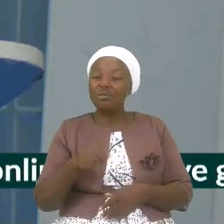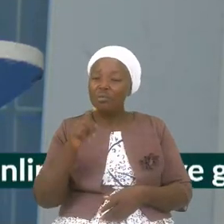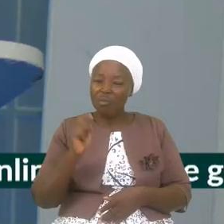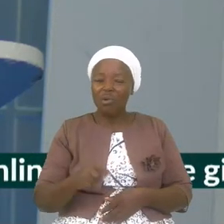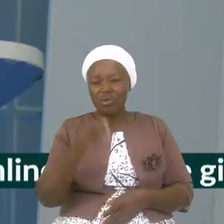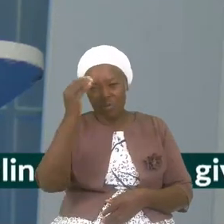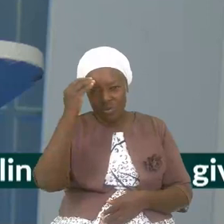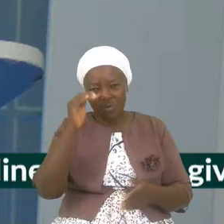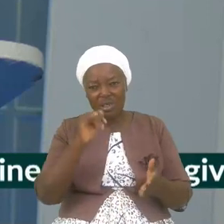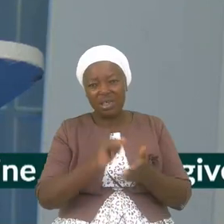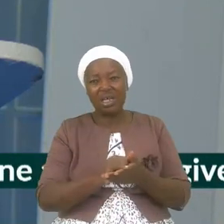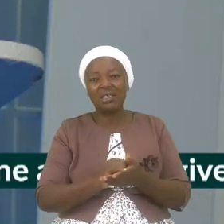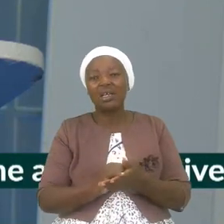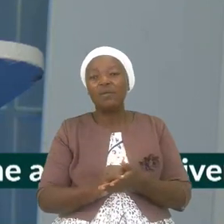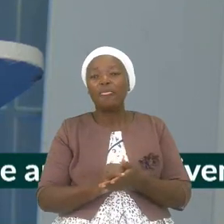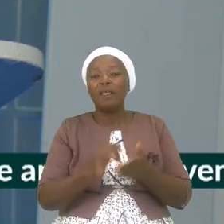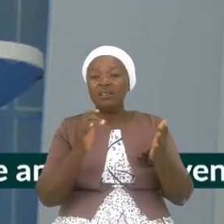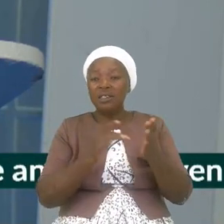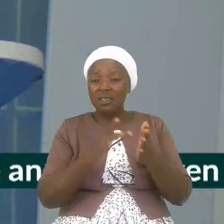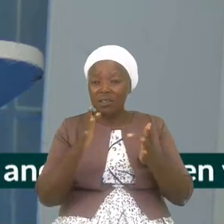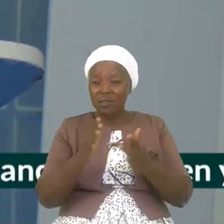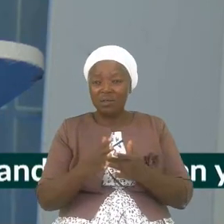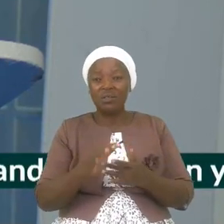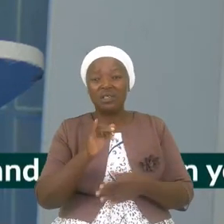Faisons-le rapidement.